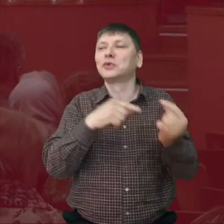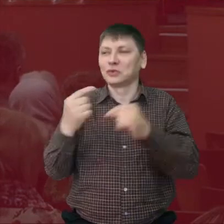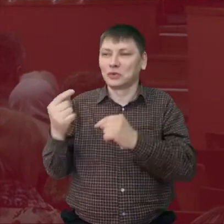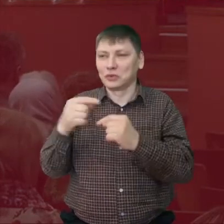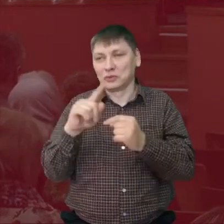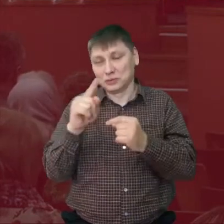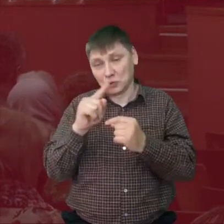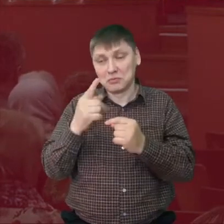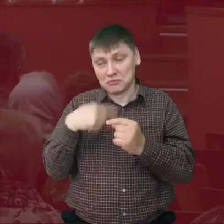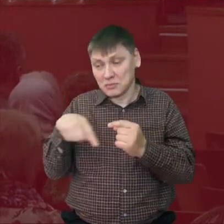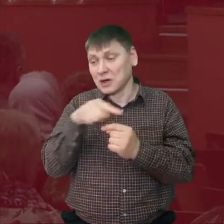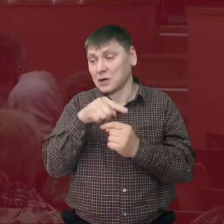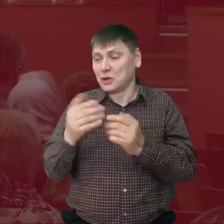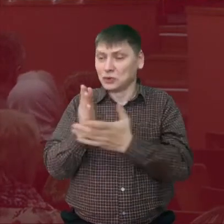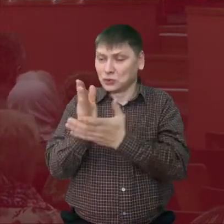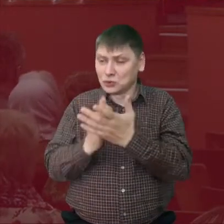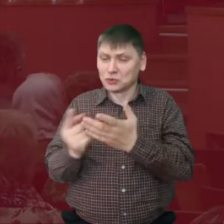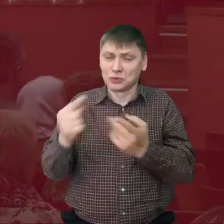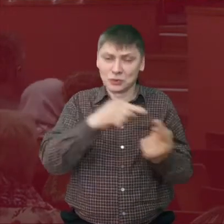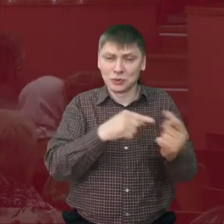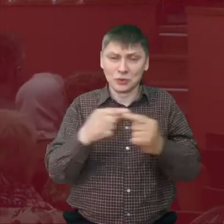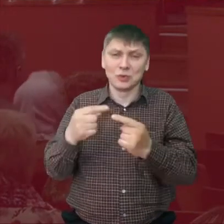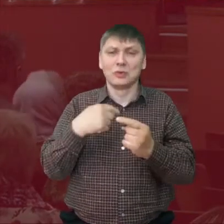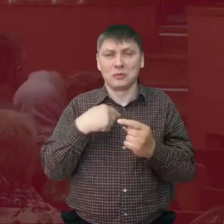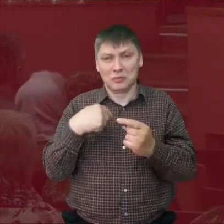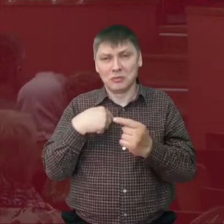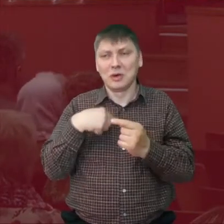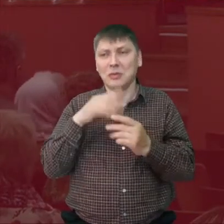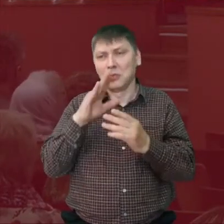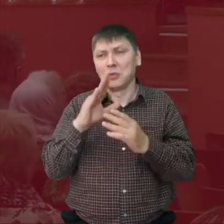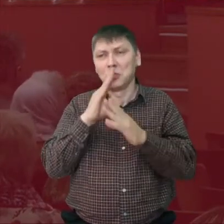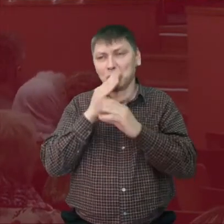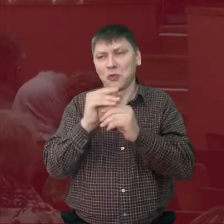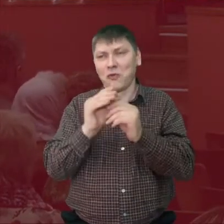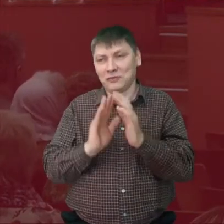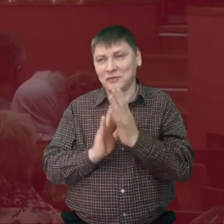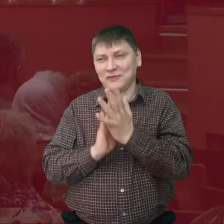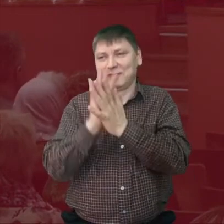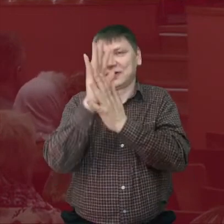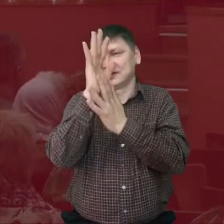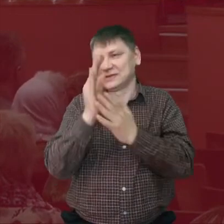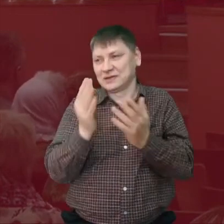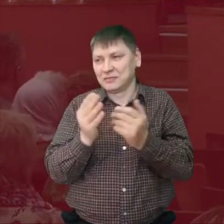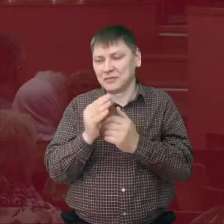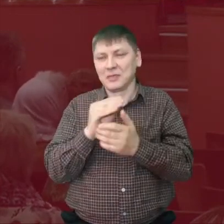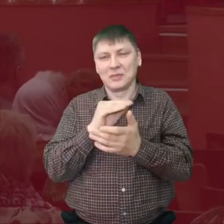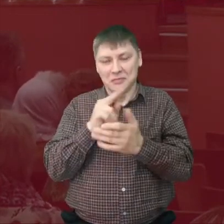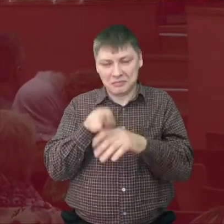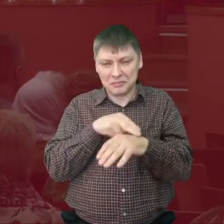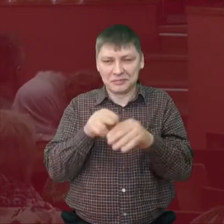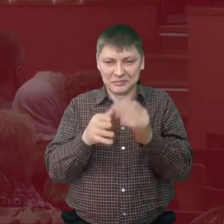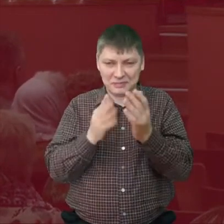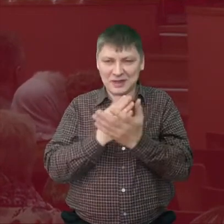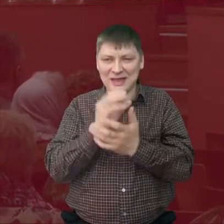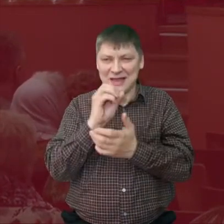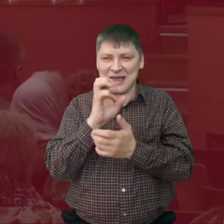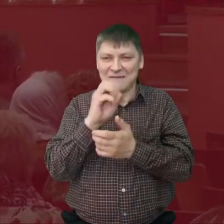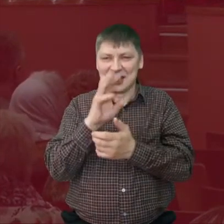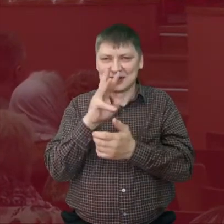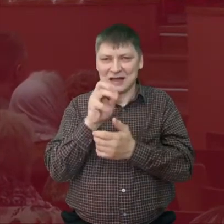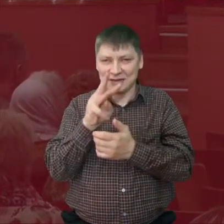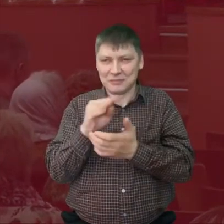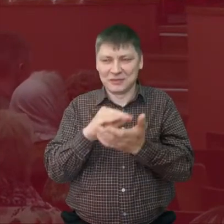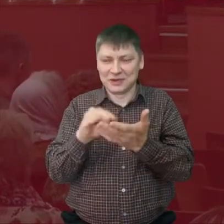в любви, служа друг другу, мы способствовали нашему общему духовному возрастанию. И Писание говорит так, послание к Ефесянам, 4